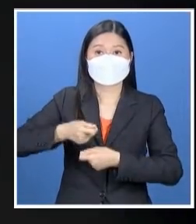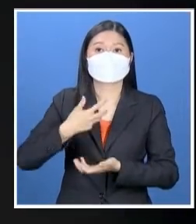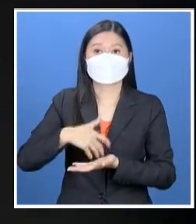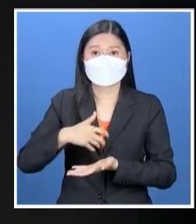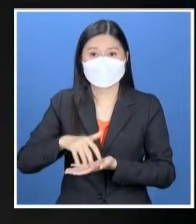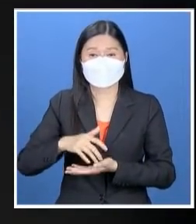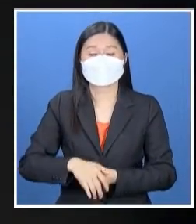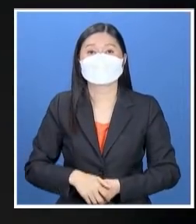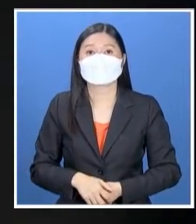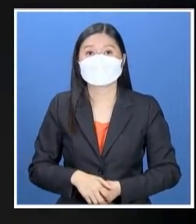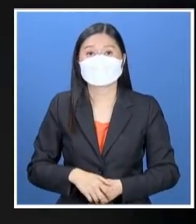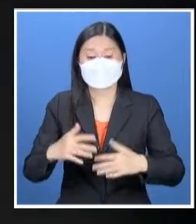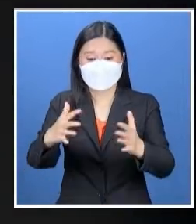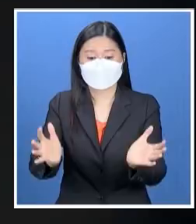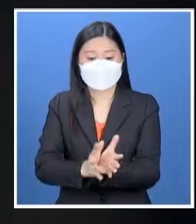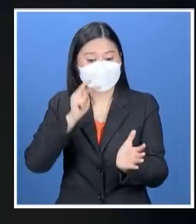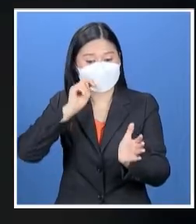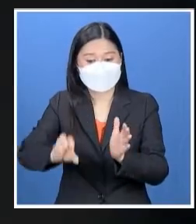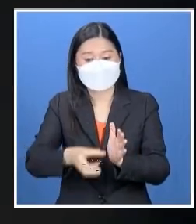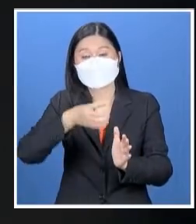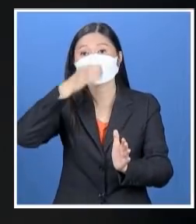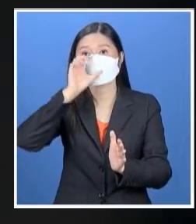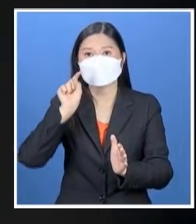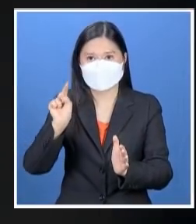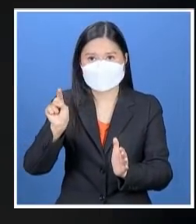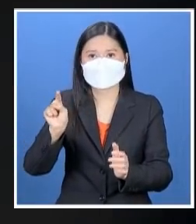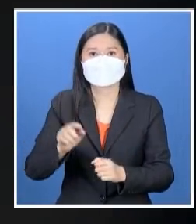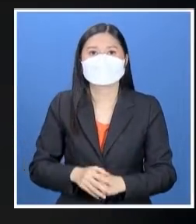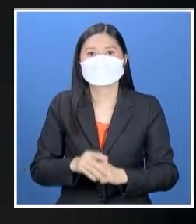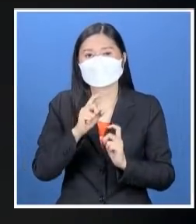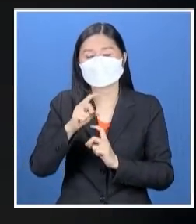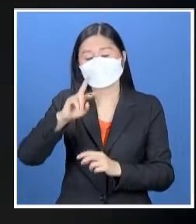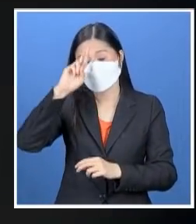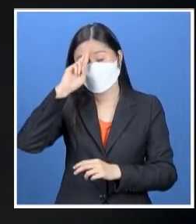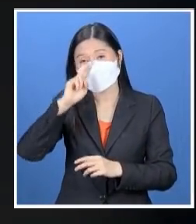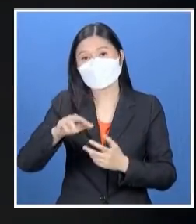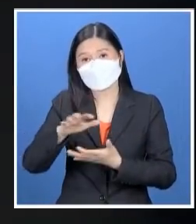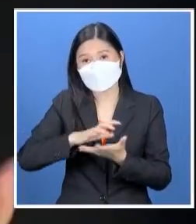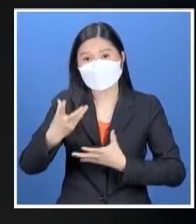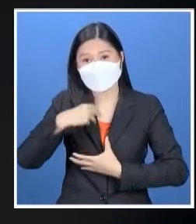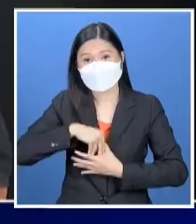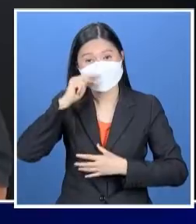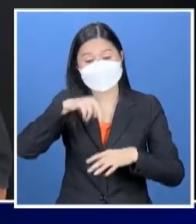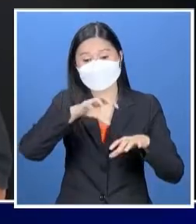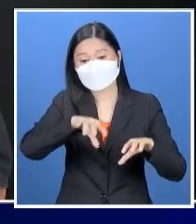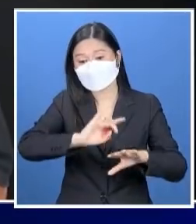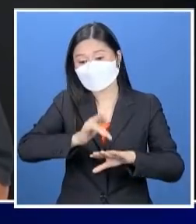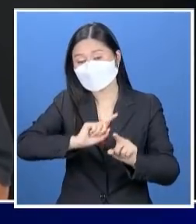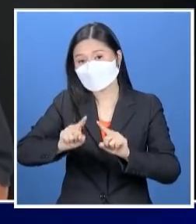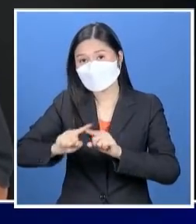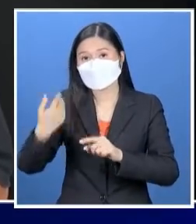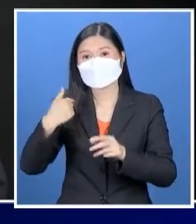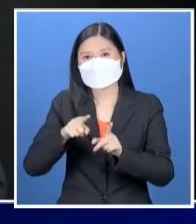าการไปตักน้ำมาดื่มแบบนี้เอาจริงนะมันเสี่ยงต่อเชื้อโรคเพราะทุกแหล่งน้ำตามธรรมชาติมัน